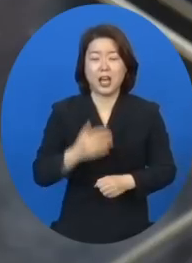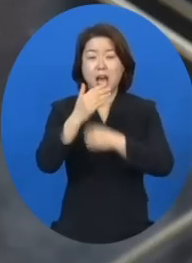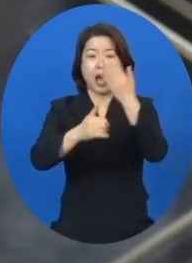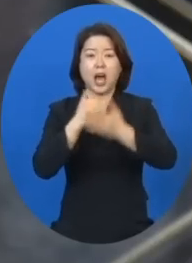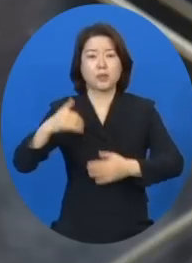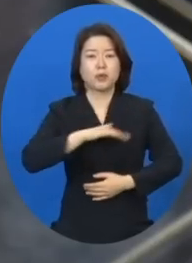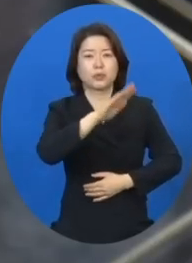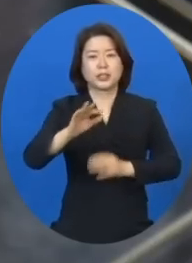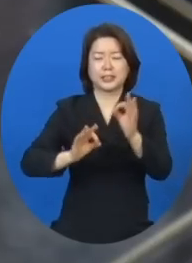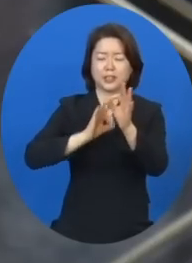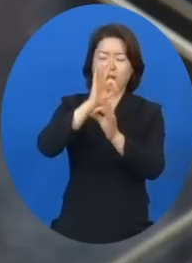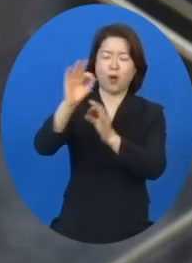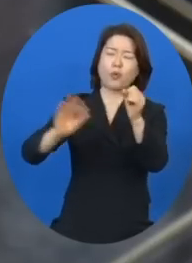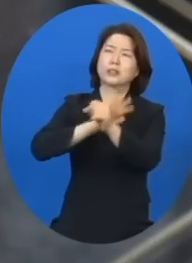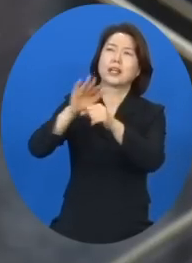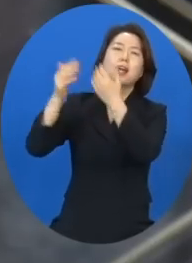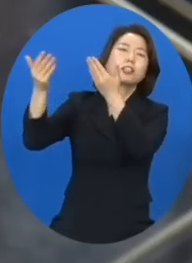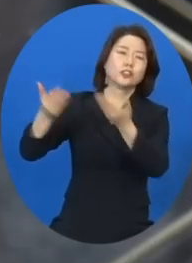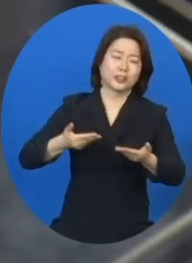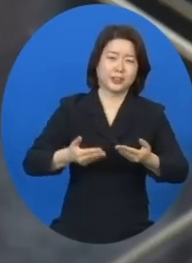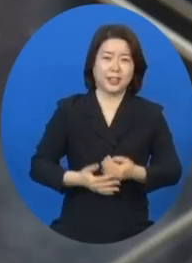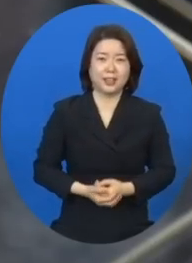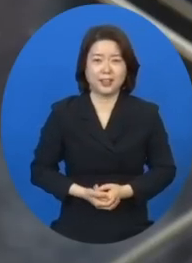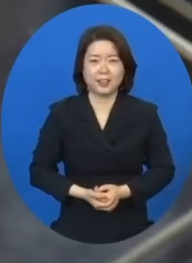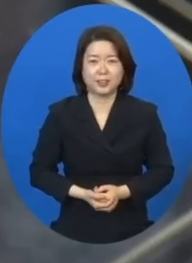하나님은 우리를 영원히 사랑하신다.